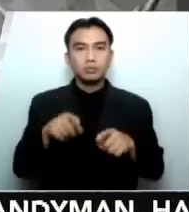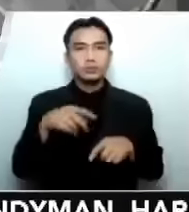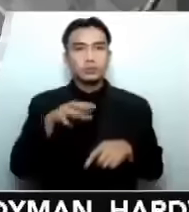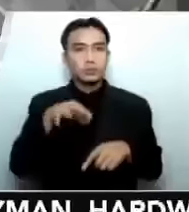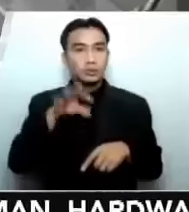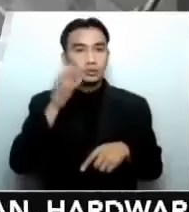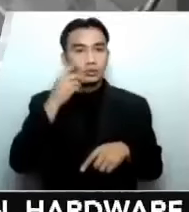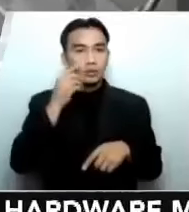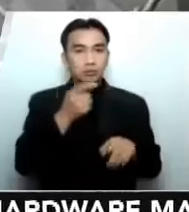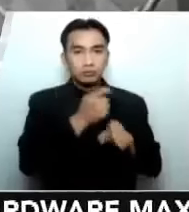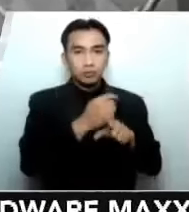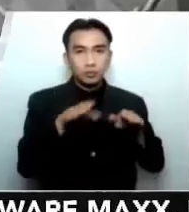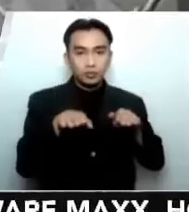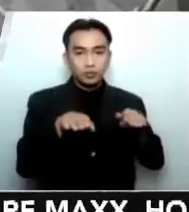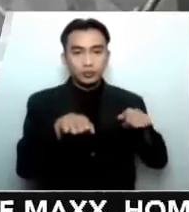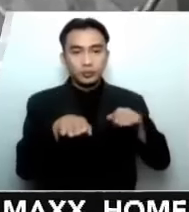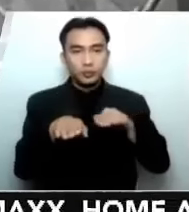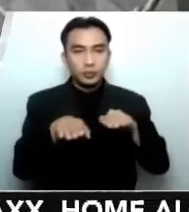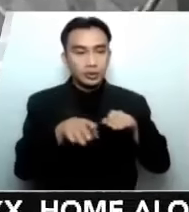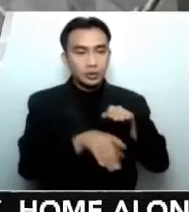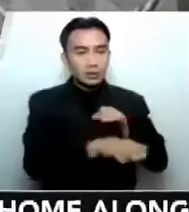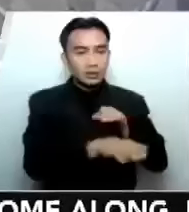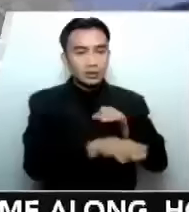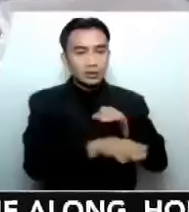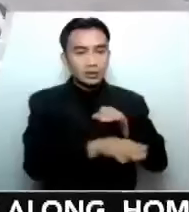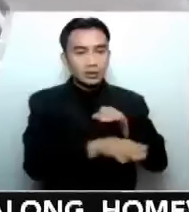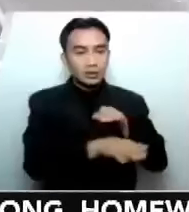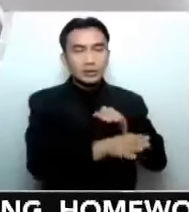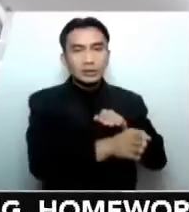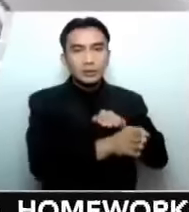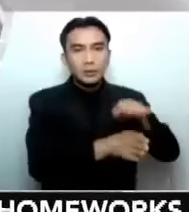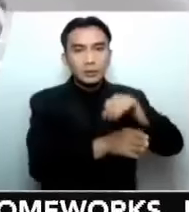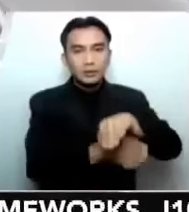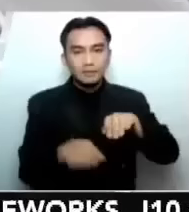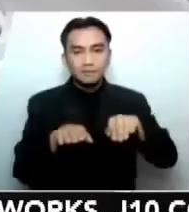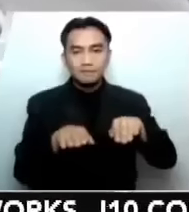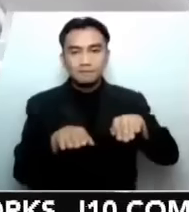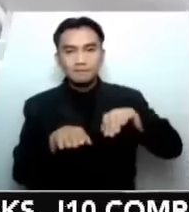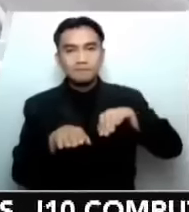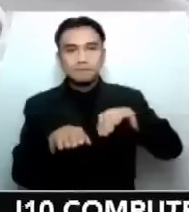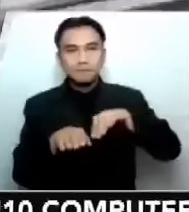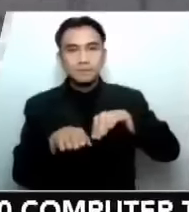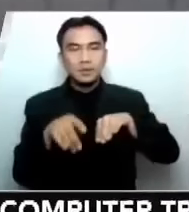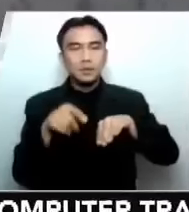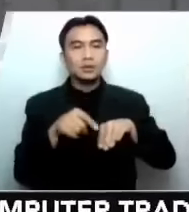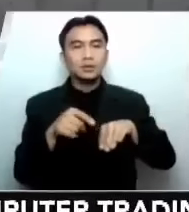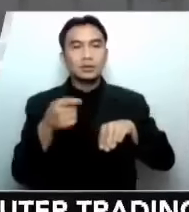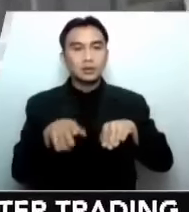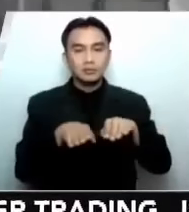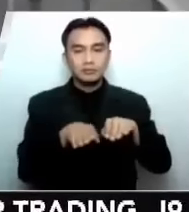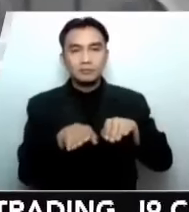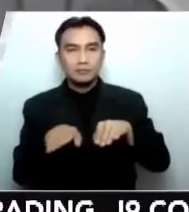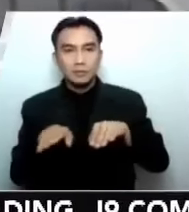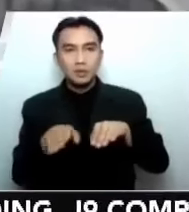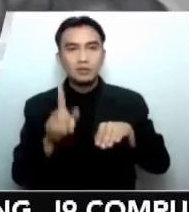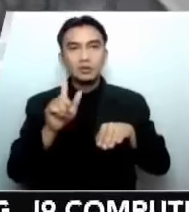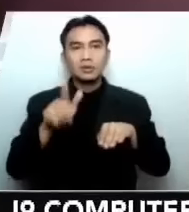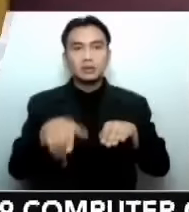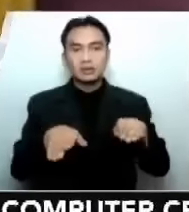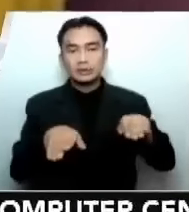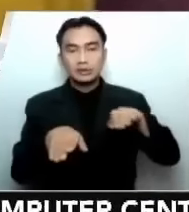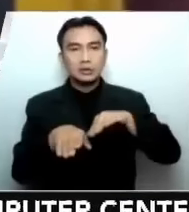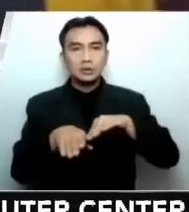sa gutter ang truck hanggang sa tumumba ito. Sinubukan pa umiwas ng pickup pero huli na. Wasak ang kaliwa